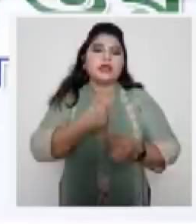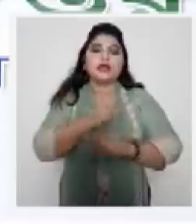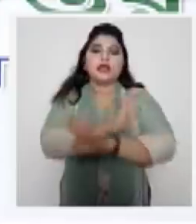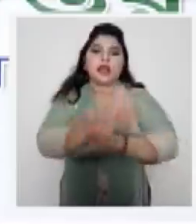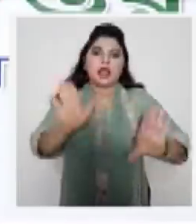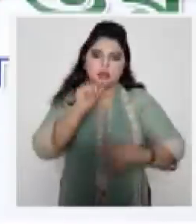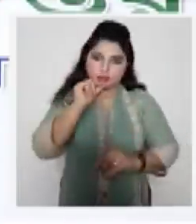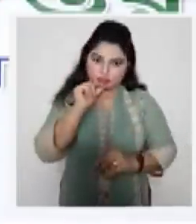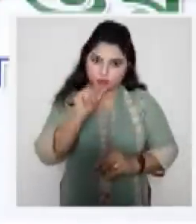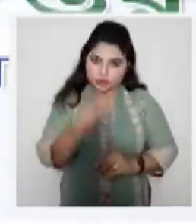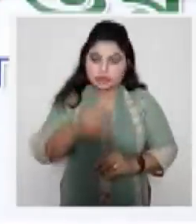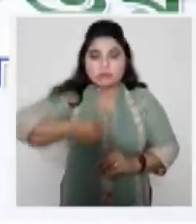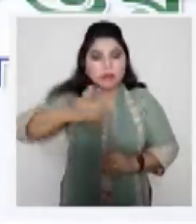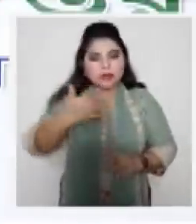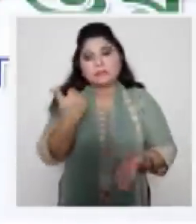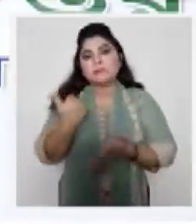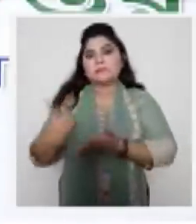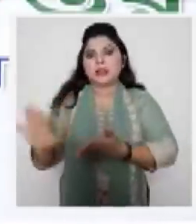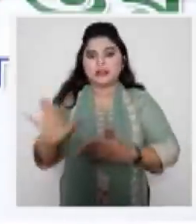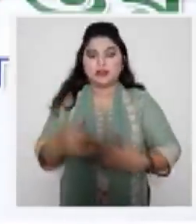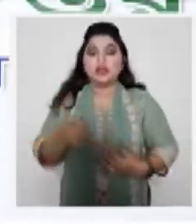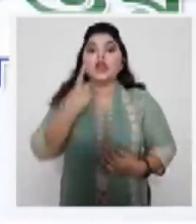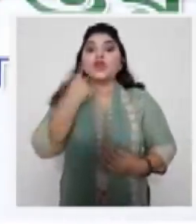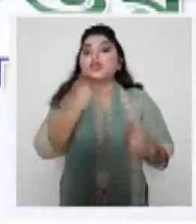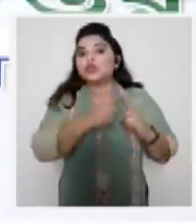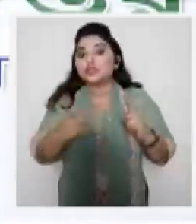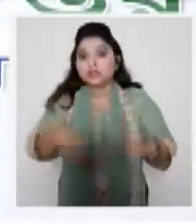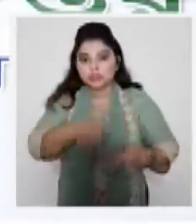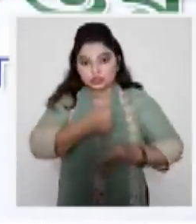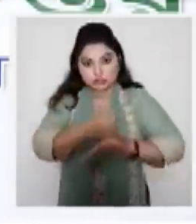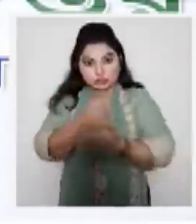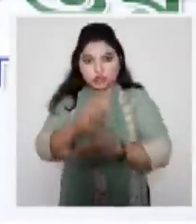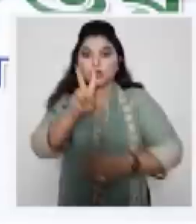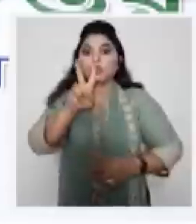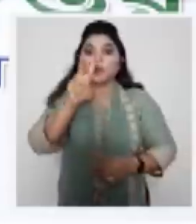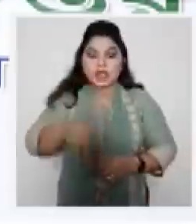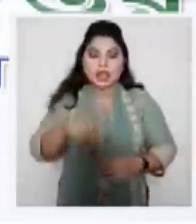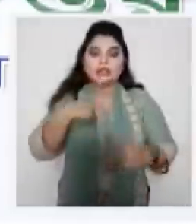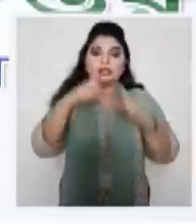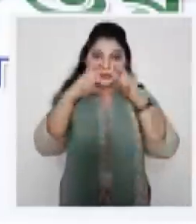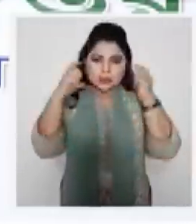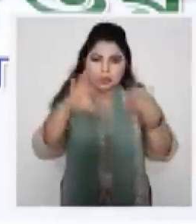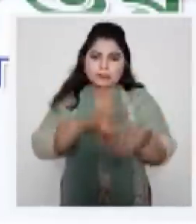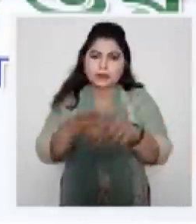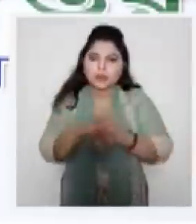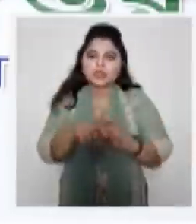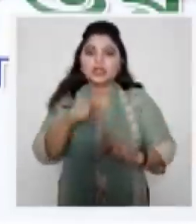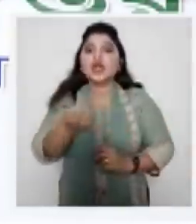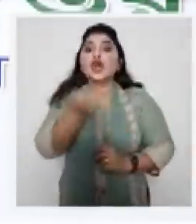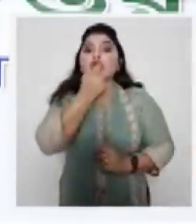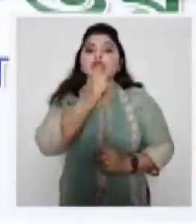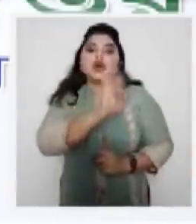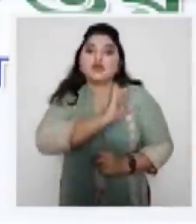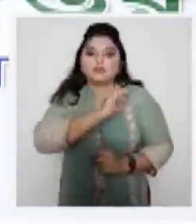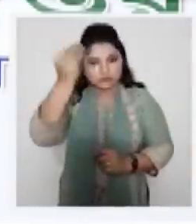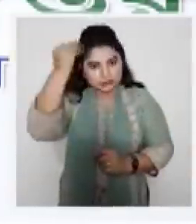সুরক্ষা সামগ্রীকে গ্রহণ করেন নাই তারা ক্রাইটেরিয়া ফুলফিল না করার কারণে। এবং 24 ঘন্টায় বিতরণ হয়েছে আরও